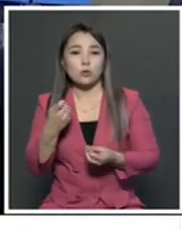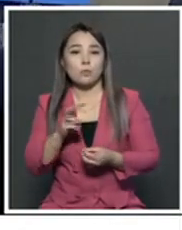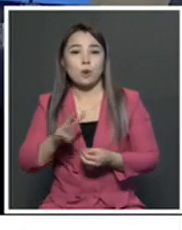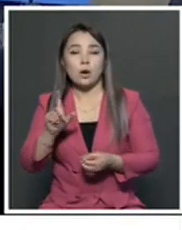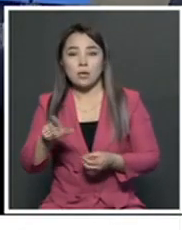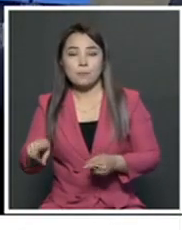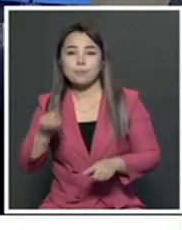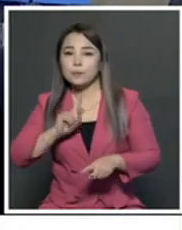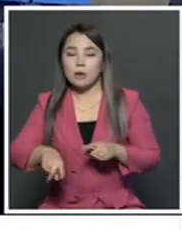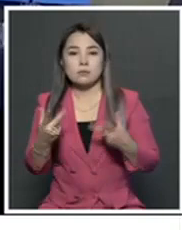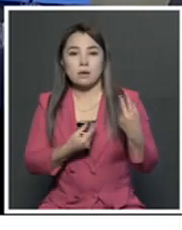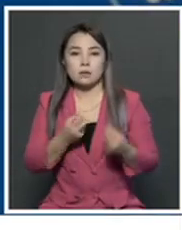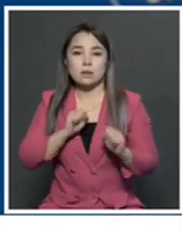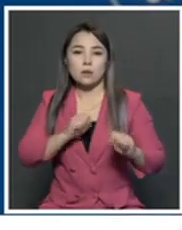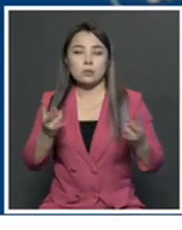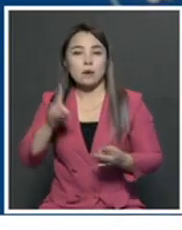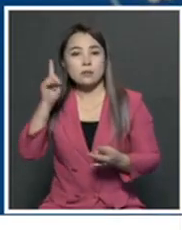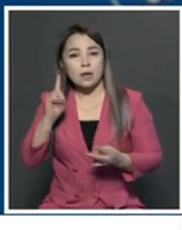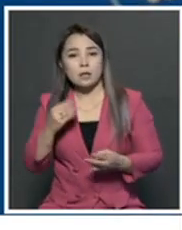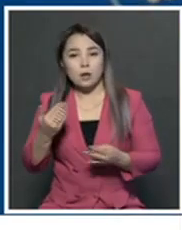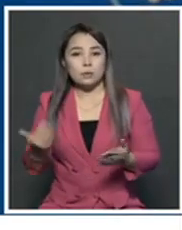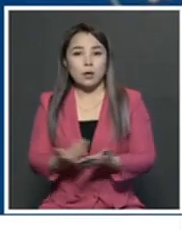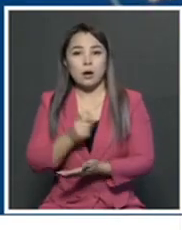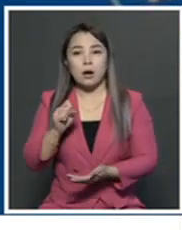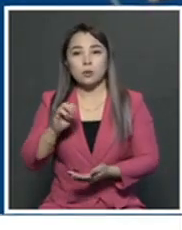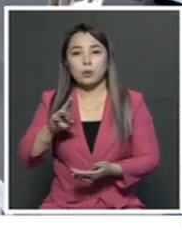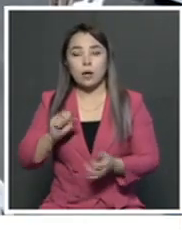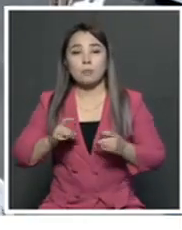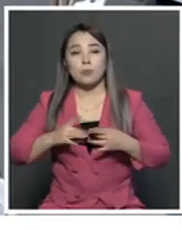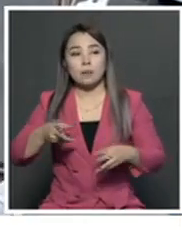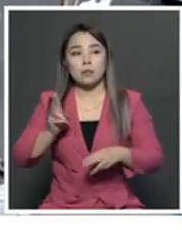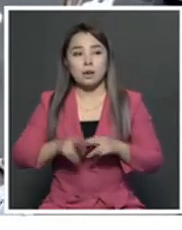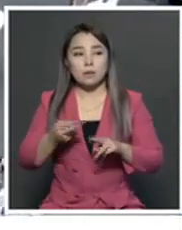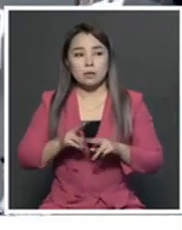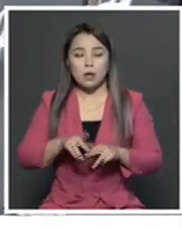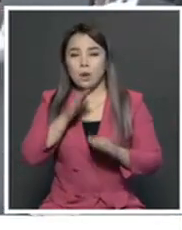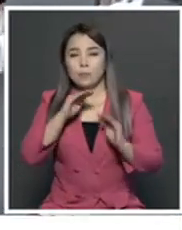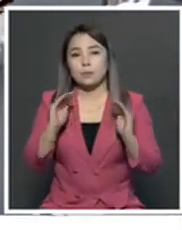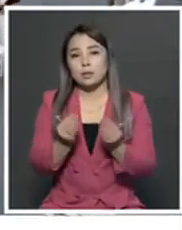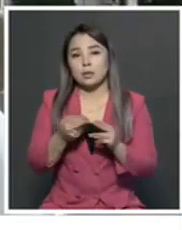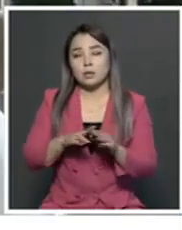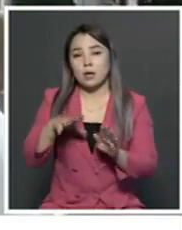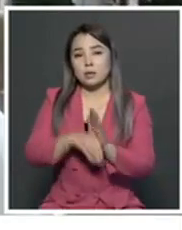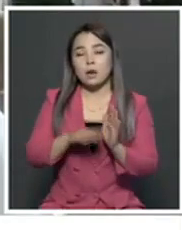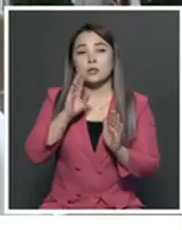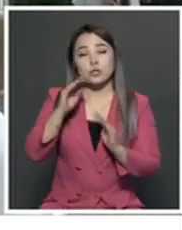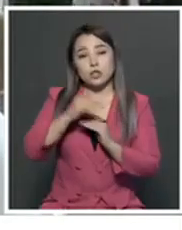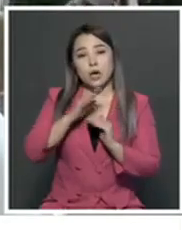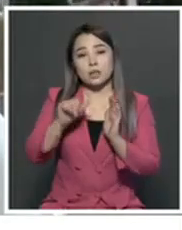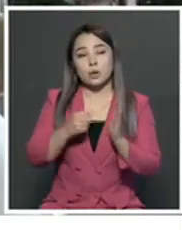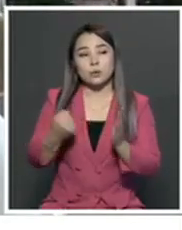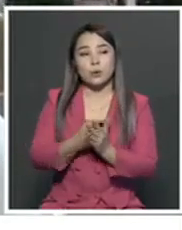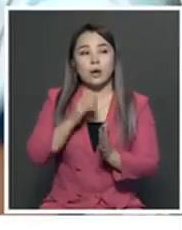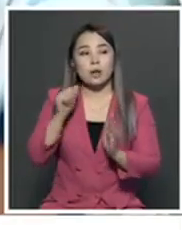адамға салынуы тиіс. Израильде бүгіннен бастап дәстүрлі Ханука мейрамы аяқталғанға дейін коменданттық сағат енгізілді. Кешкі 6-дан таңғы 6-ға дейін себепсіз